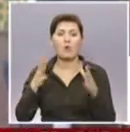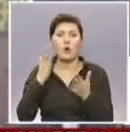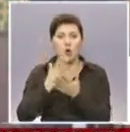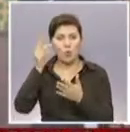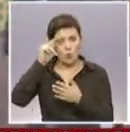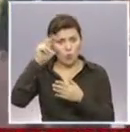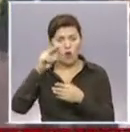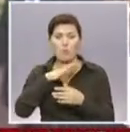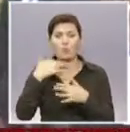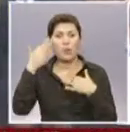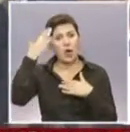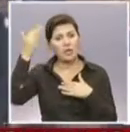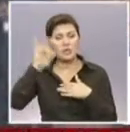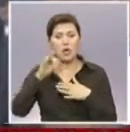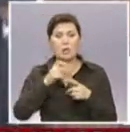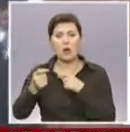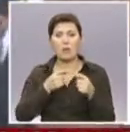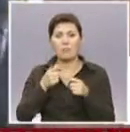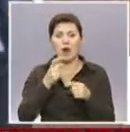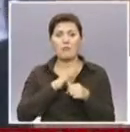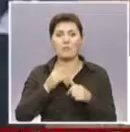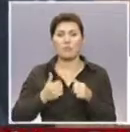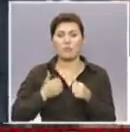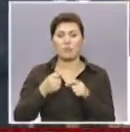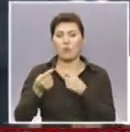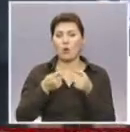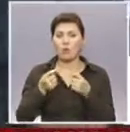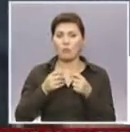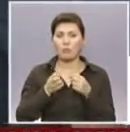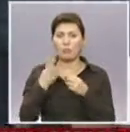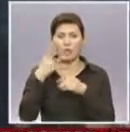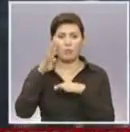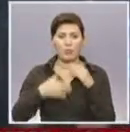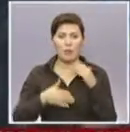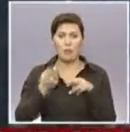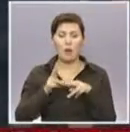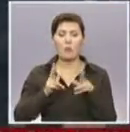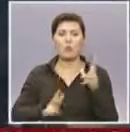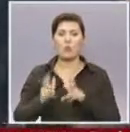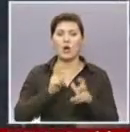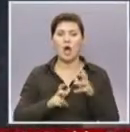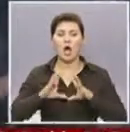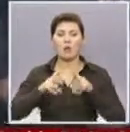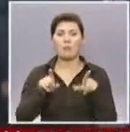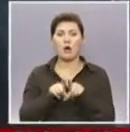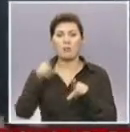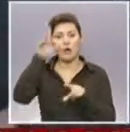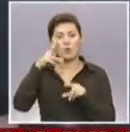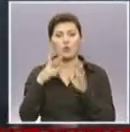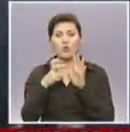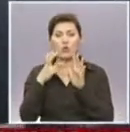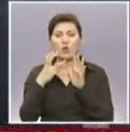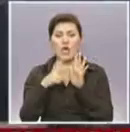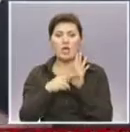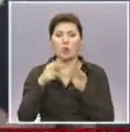оқу орнын талай таланттылар мен билік басындағы беделді басшылардың біразы бітірген екен. Бүгінде университет әлемдегі беделді 308